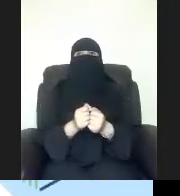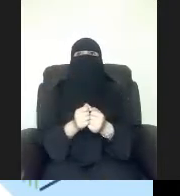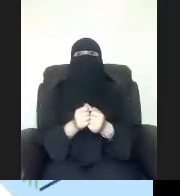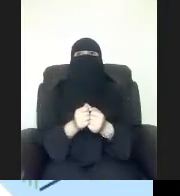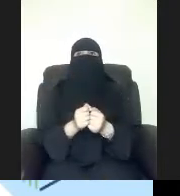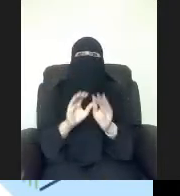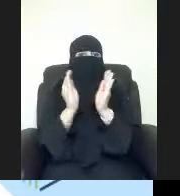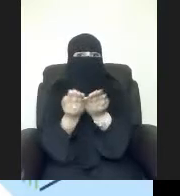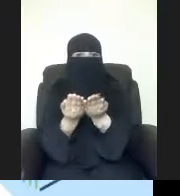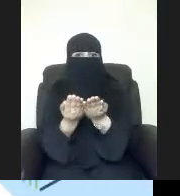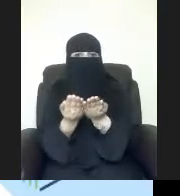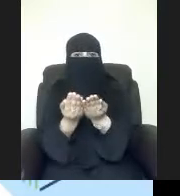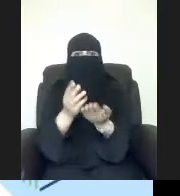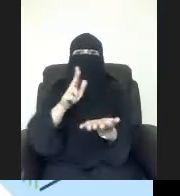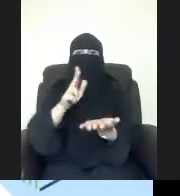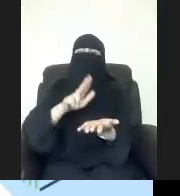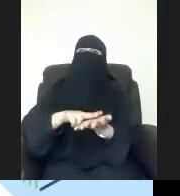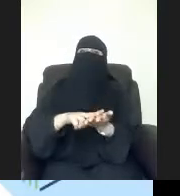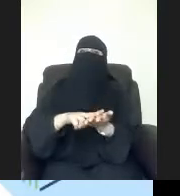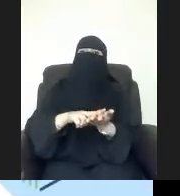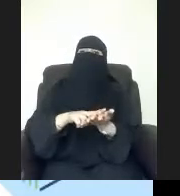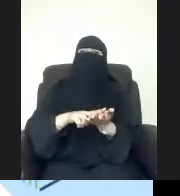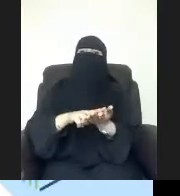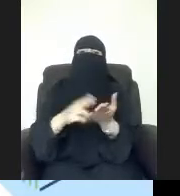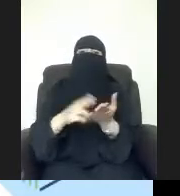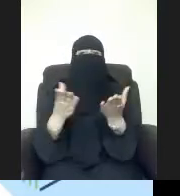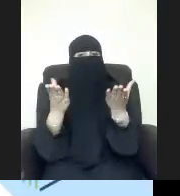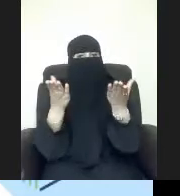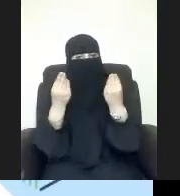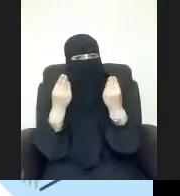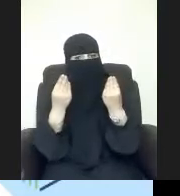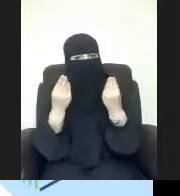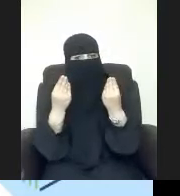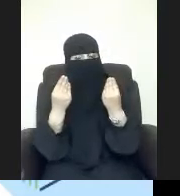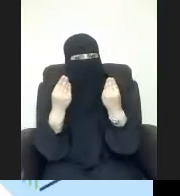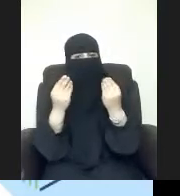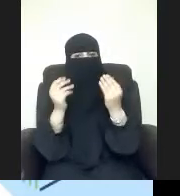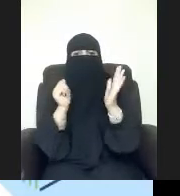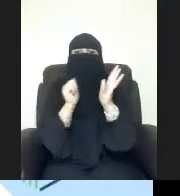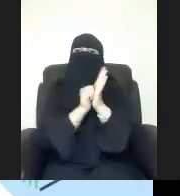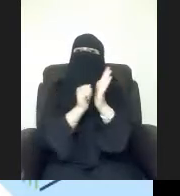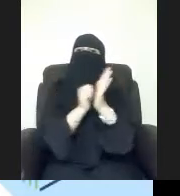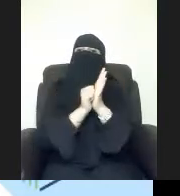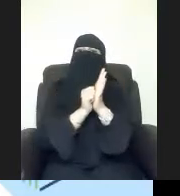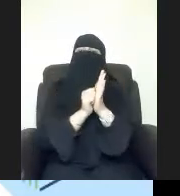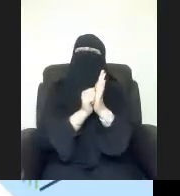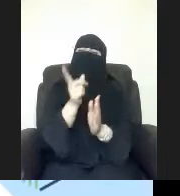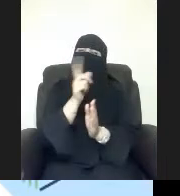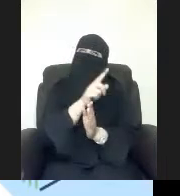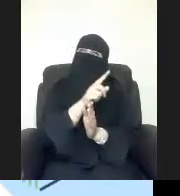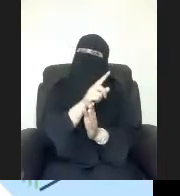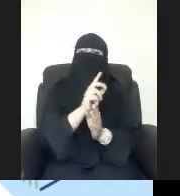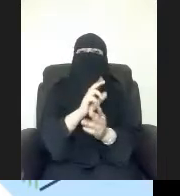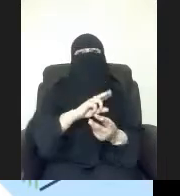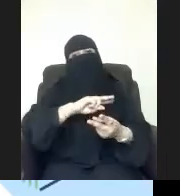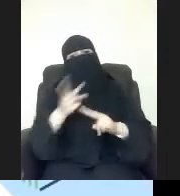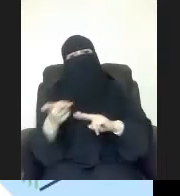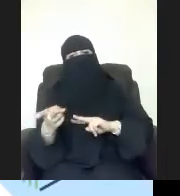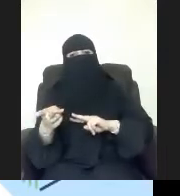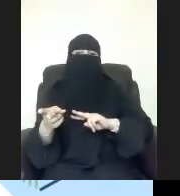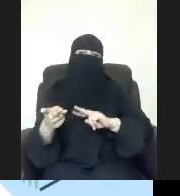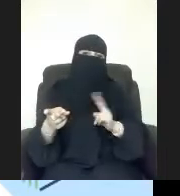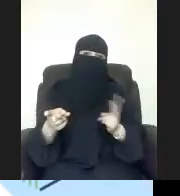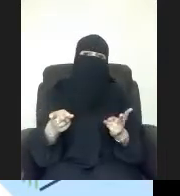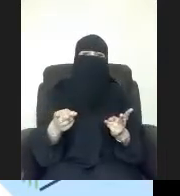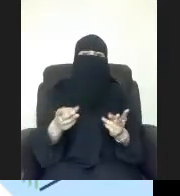للتطبيق والتعلم المدمج والمنزل للتعليم. دور